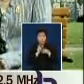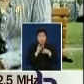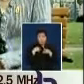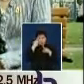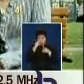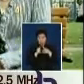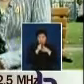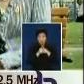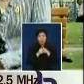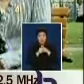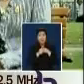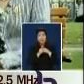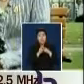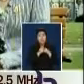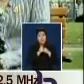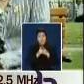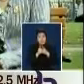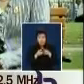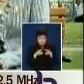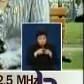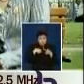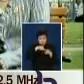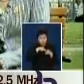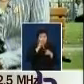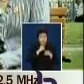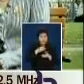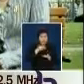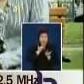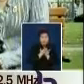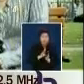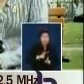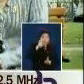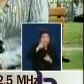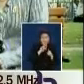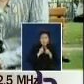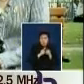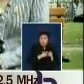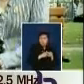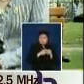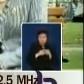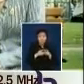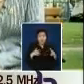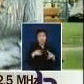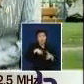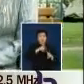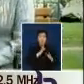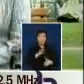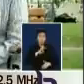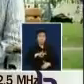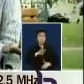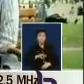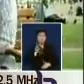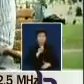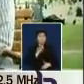อย่างไรหรือว่าเขามีความพึงพอใจอย่างไรไหมบ้างคะ ก็ในส่วนของนักธุรกิจนะคะครั้งนี้เ